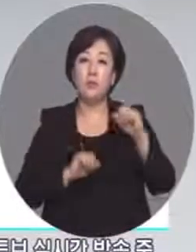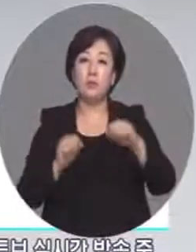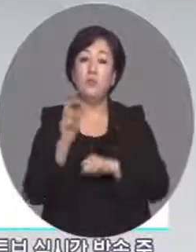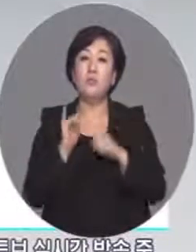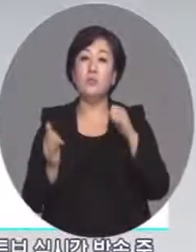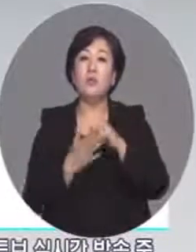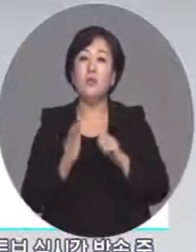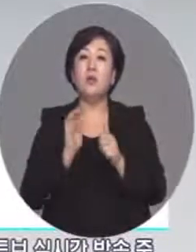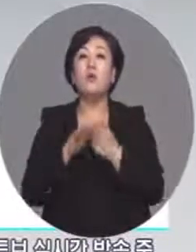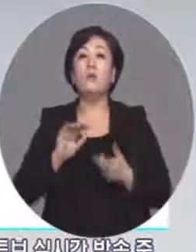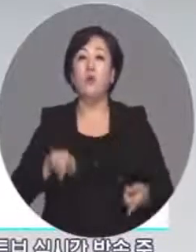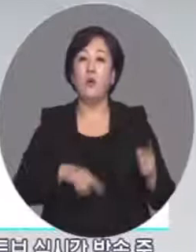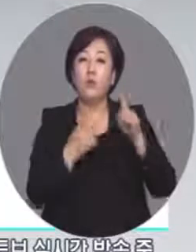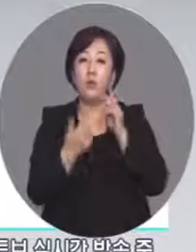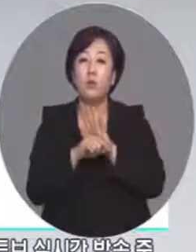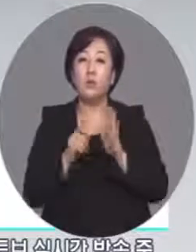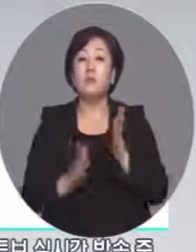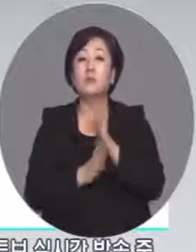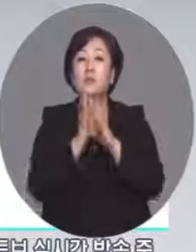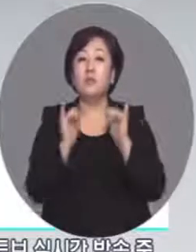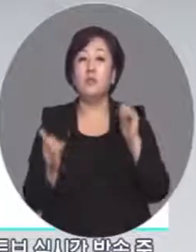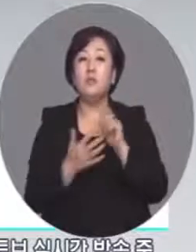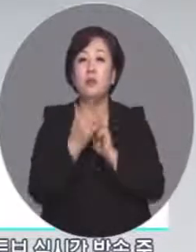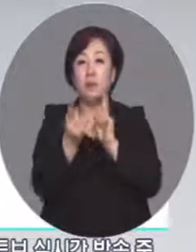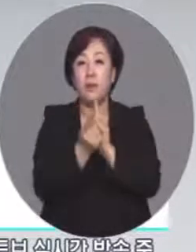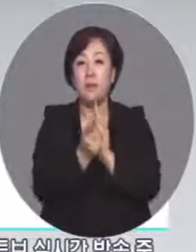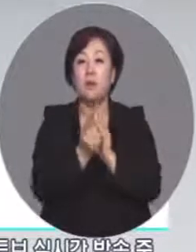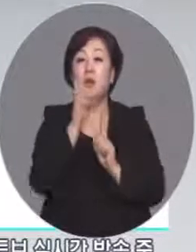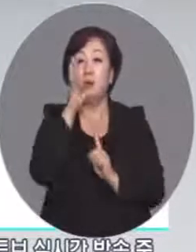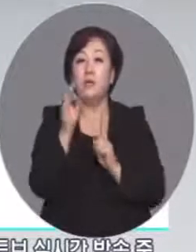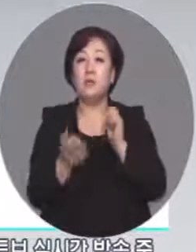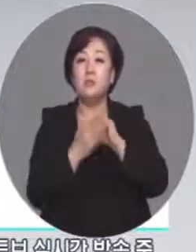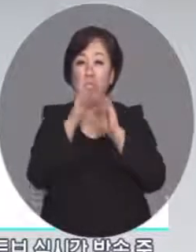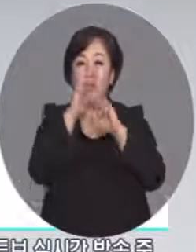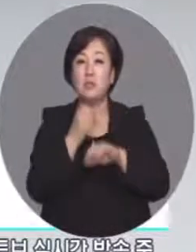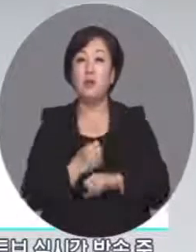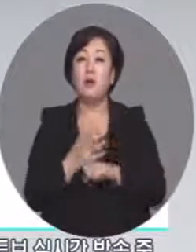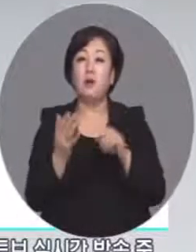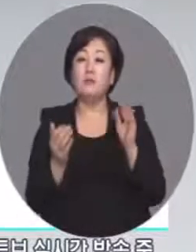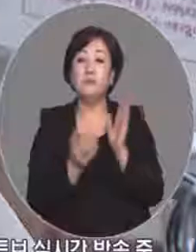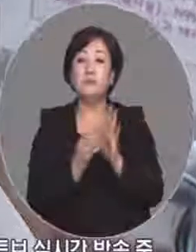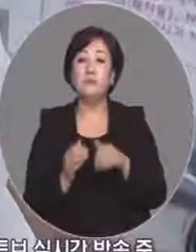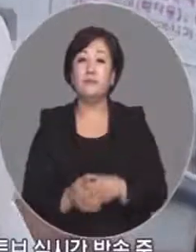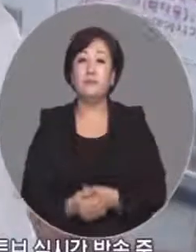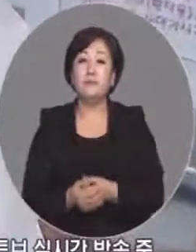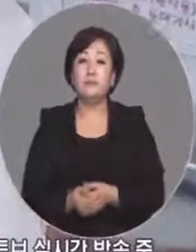코로나 극복을 위해 헌신하는 시민들을 만나봤습니다. 신혜지 기자입니다.